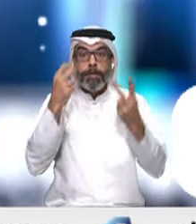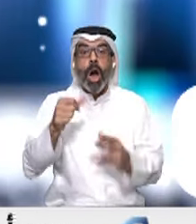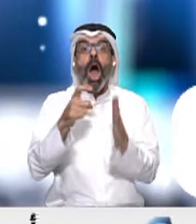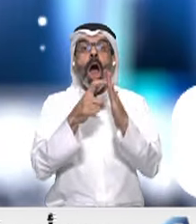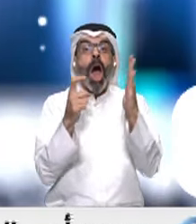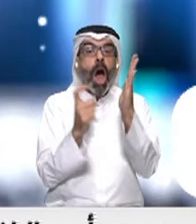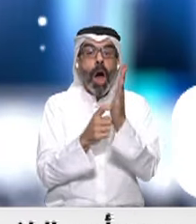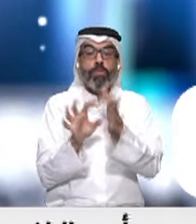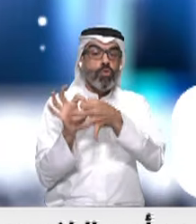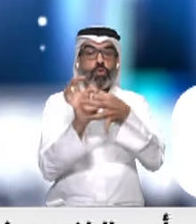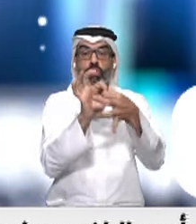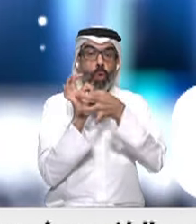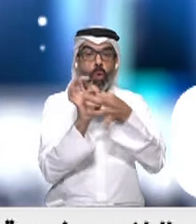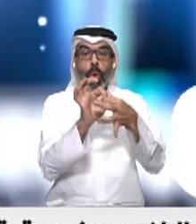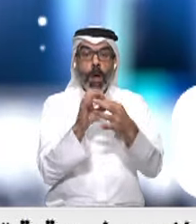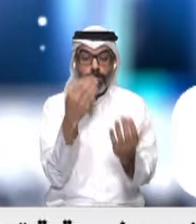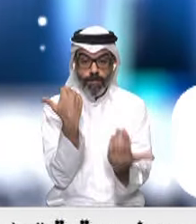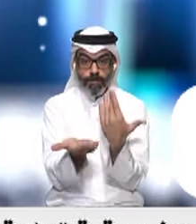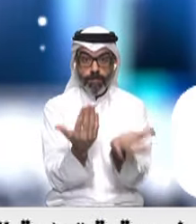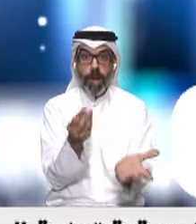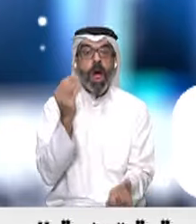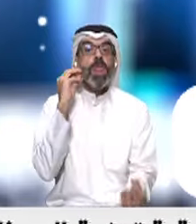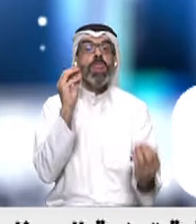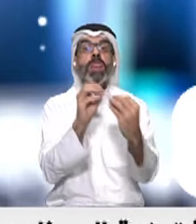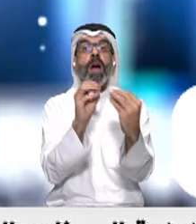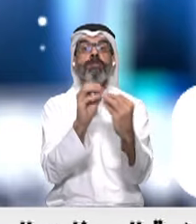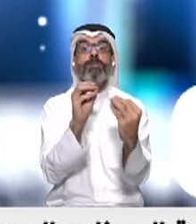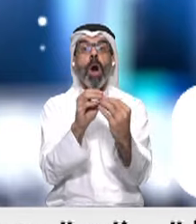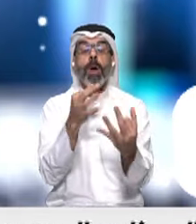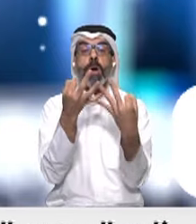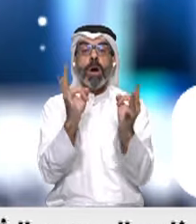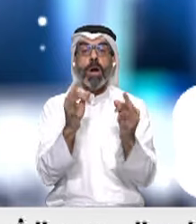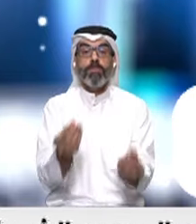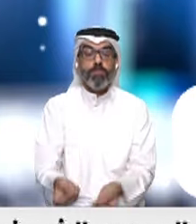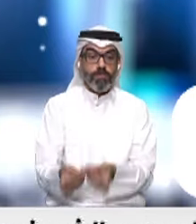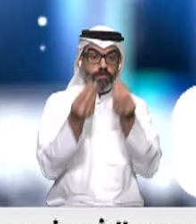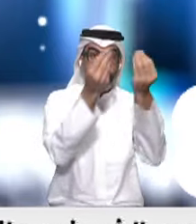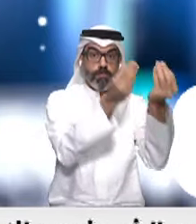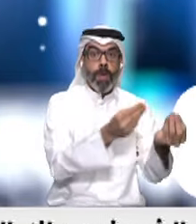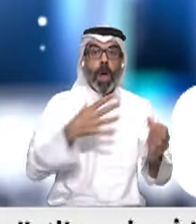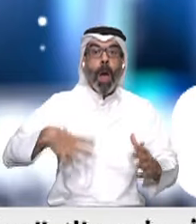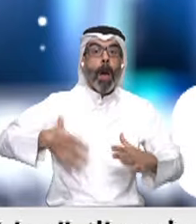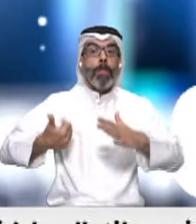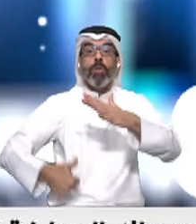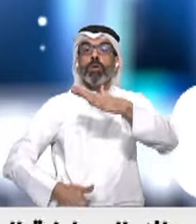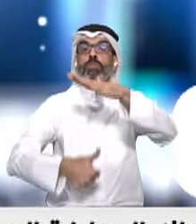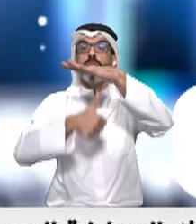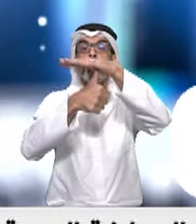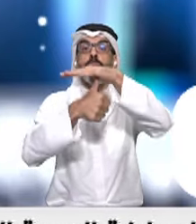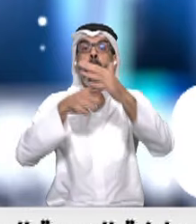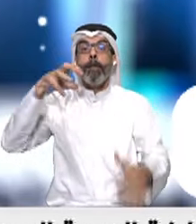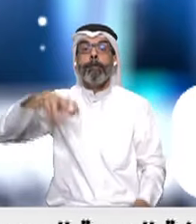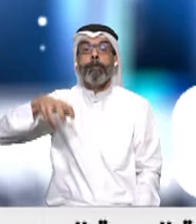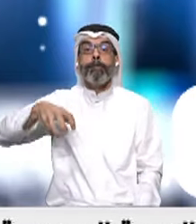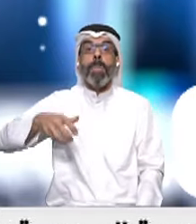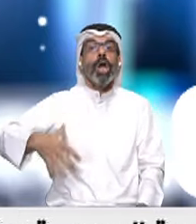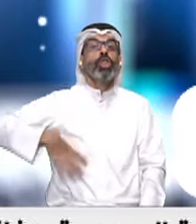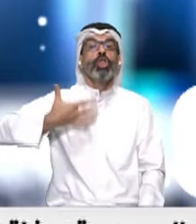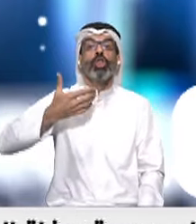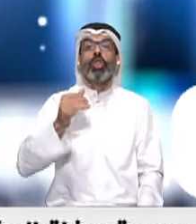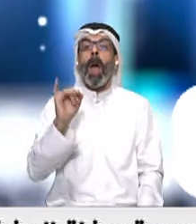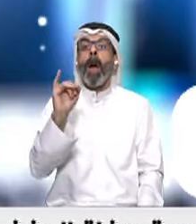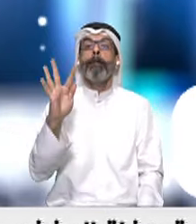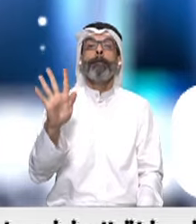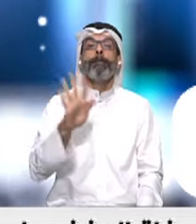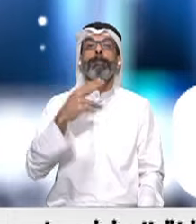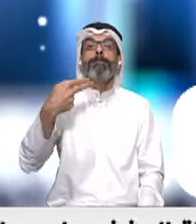والاتفاقيات ومذكرات التفاهم ورفعهم الى حضره صاحب السمو امير البلاد الشيخ مشعل الاحمد الجابر الصباح حفظه